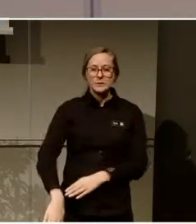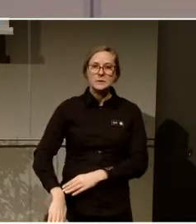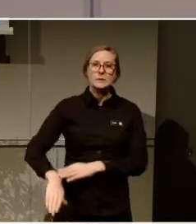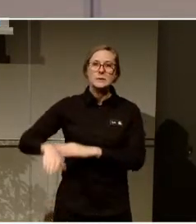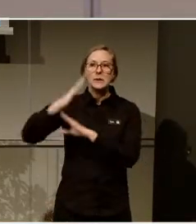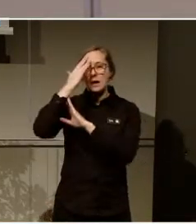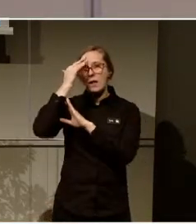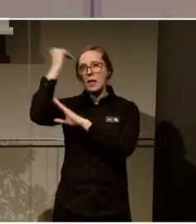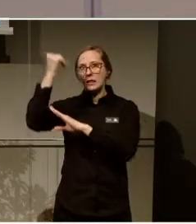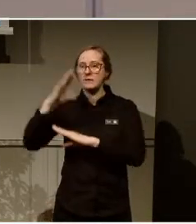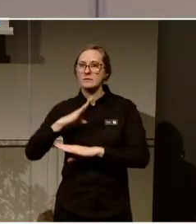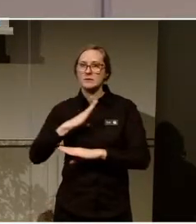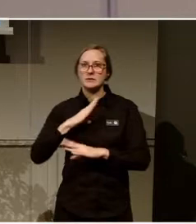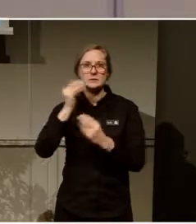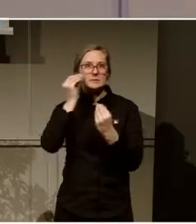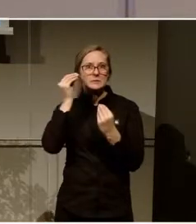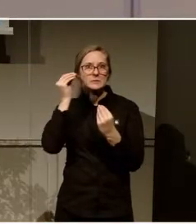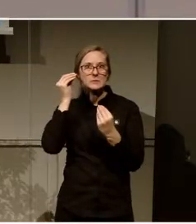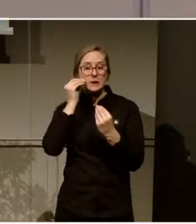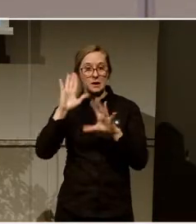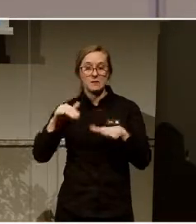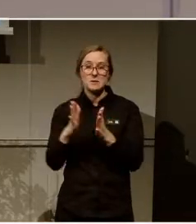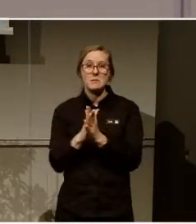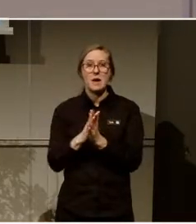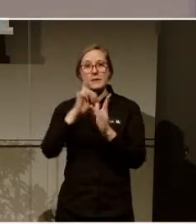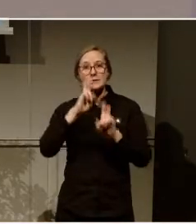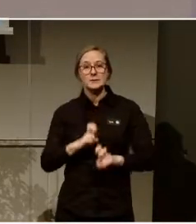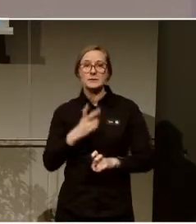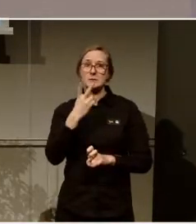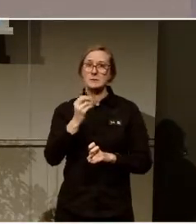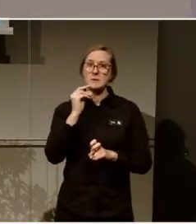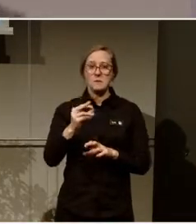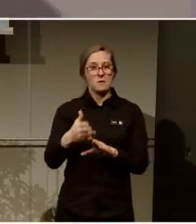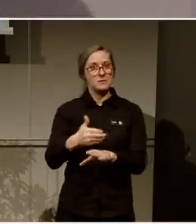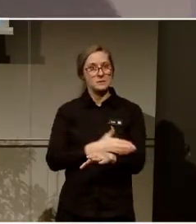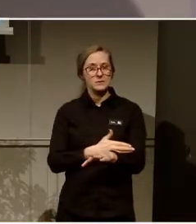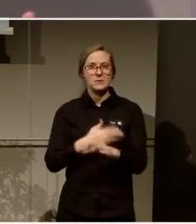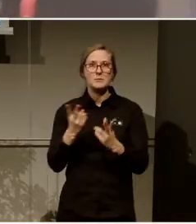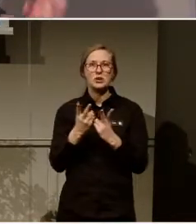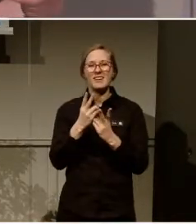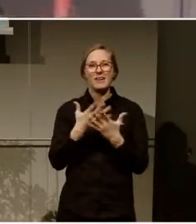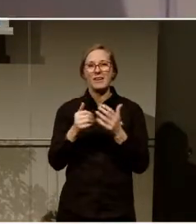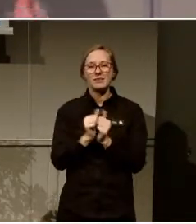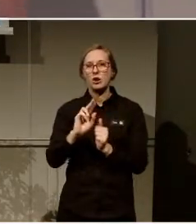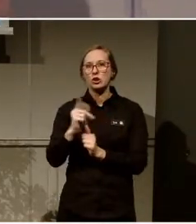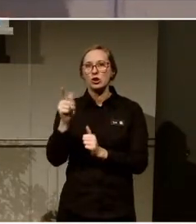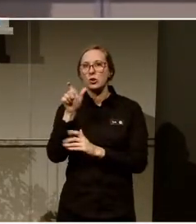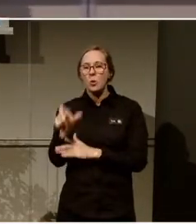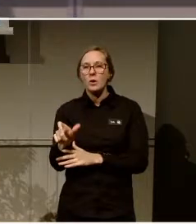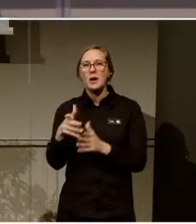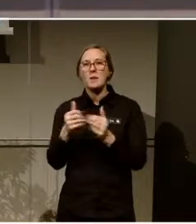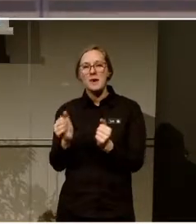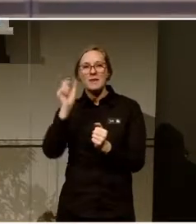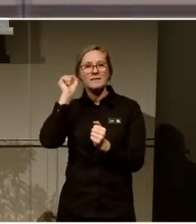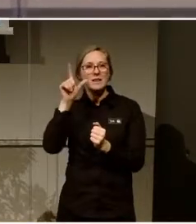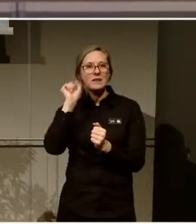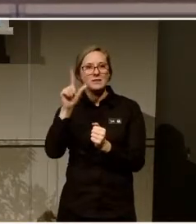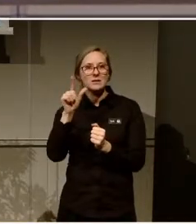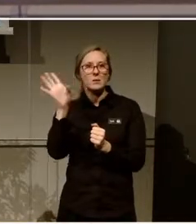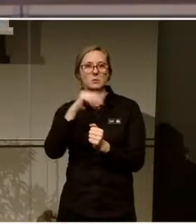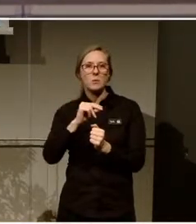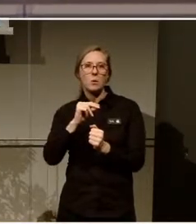i olika utredningar i 20 års tid, så det är absolut ingenting nytt. Men digitaliseringen ställer krav på